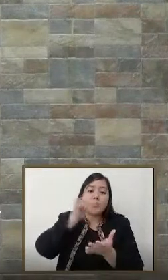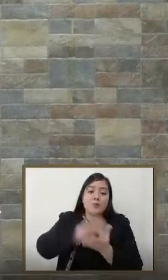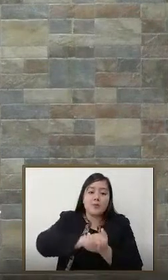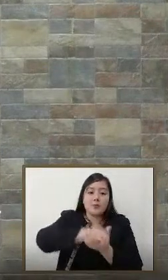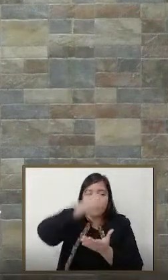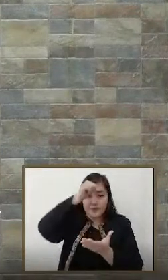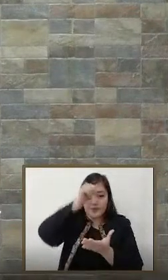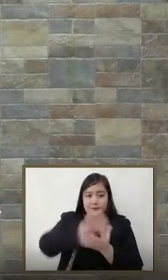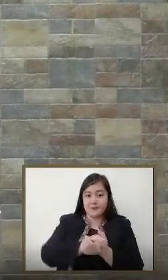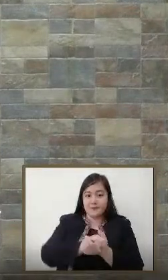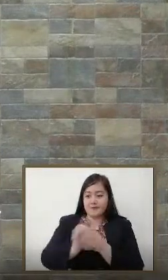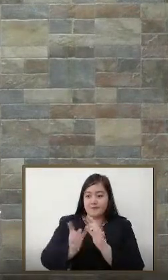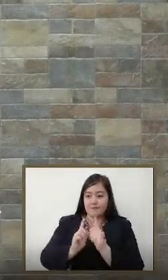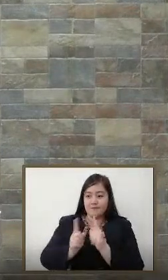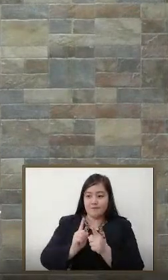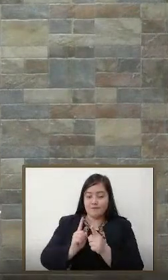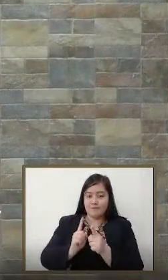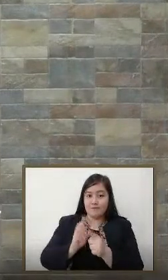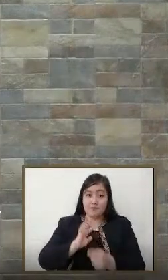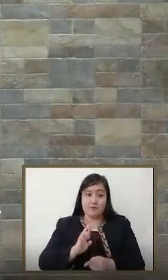Peaceable ba kayo pag nag-uusap kayo?